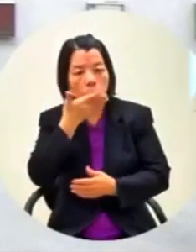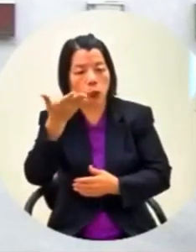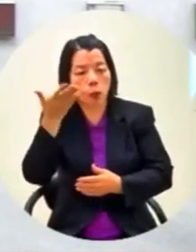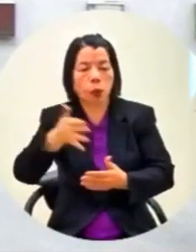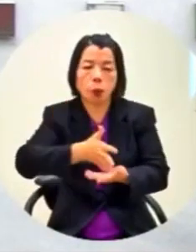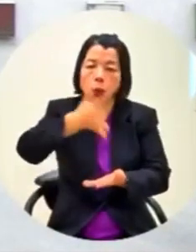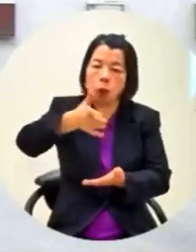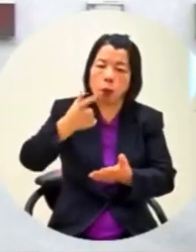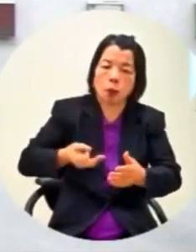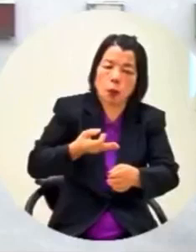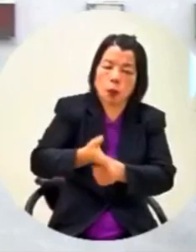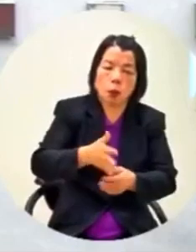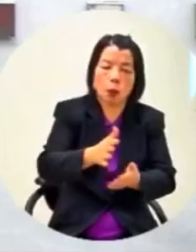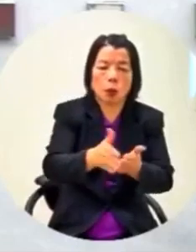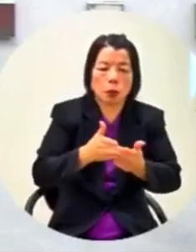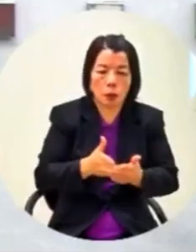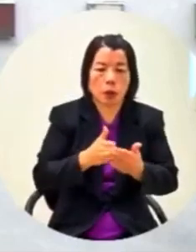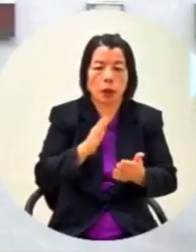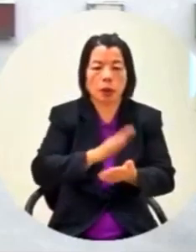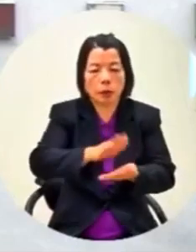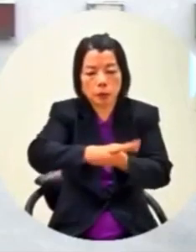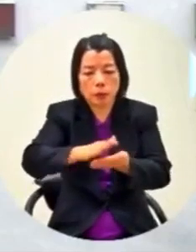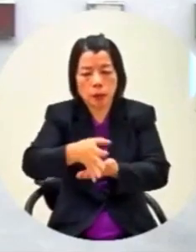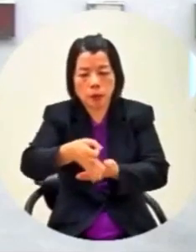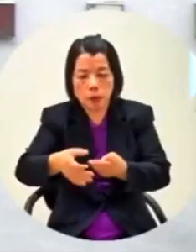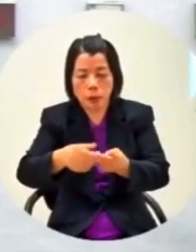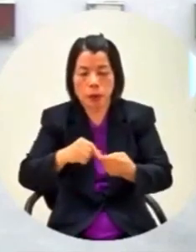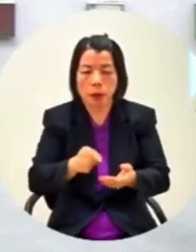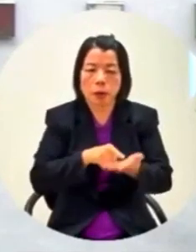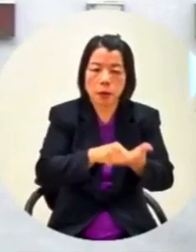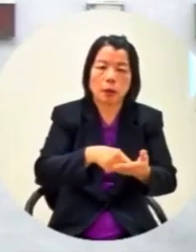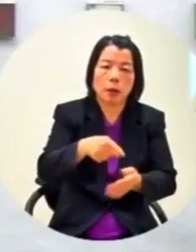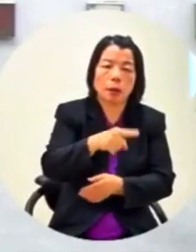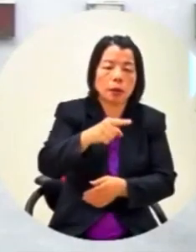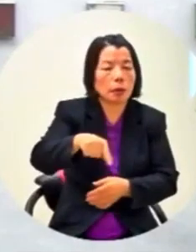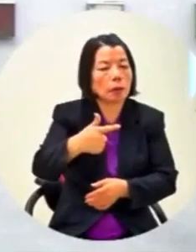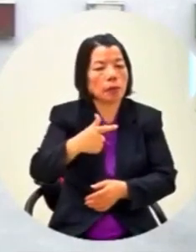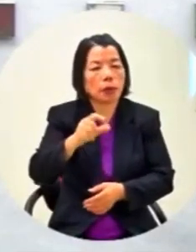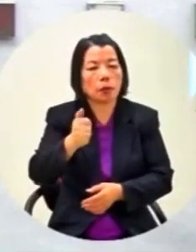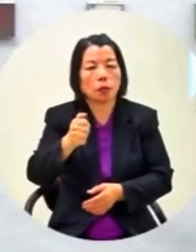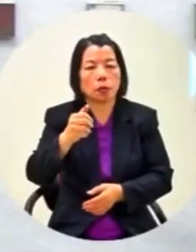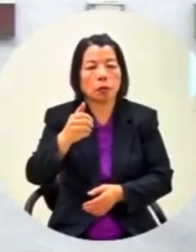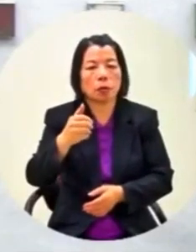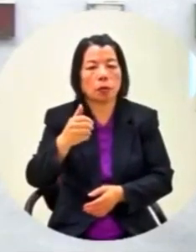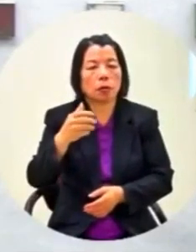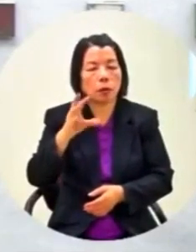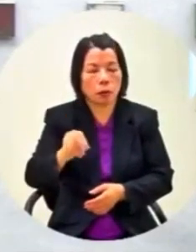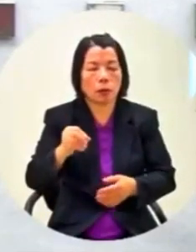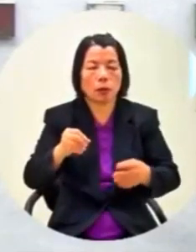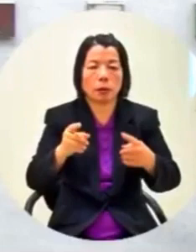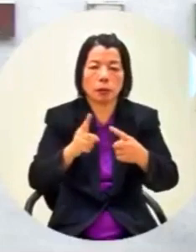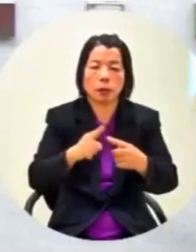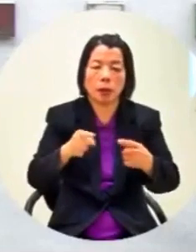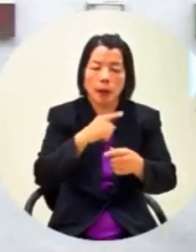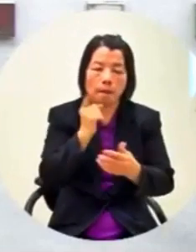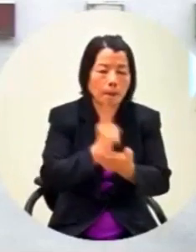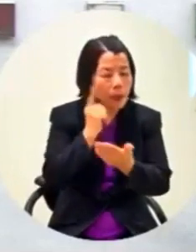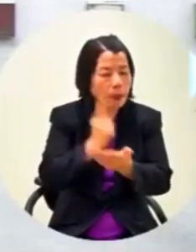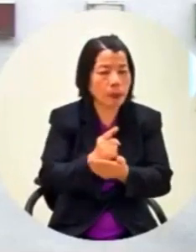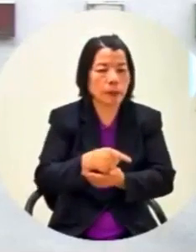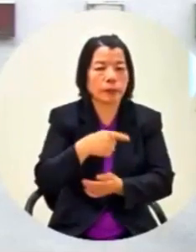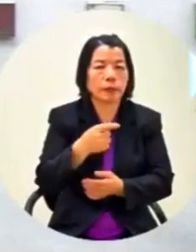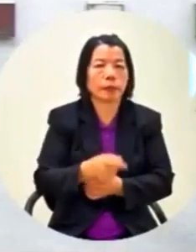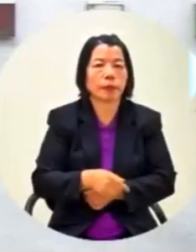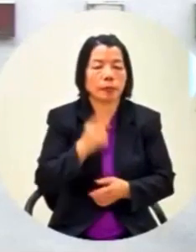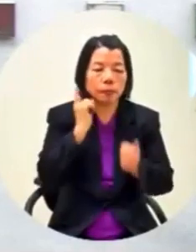清洁费用，以及申请1650万元作为防疫旅馆每日1000元的